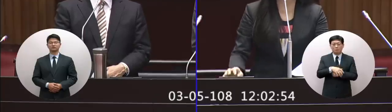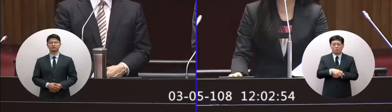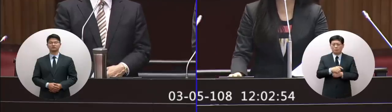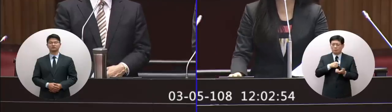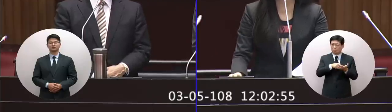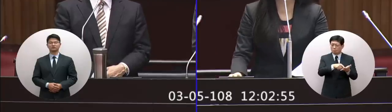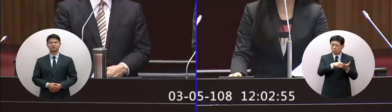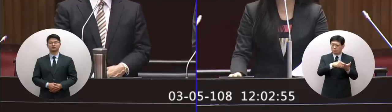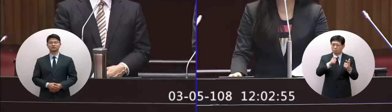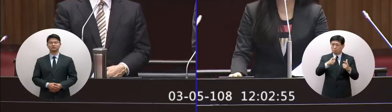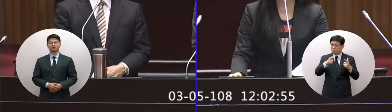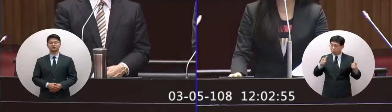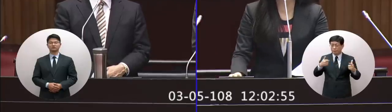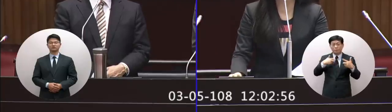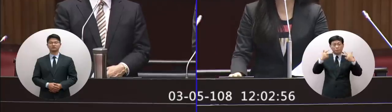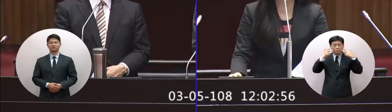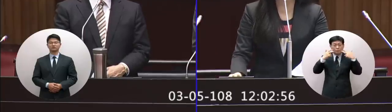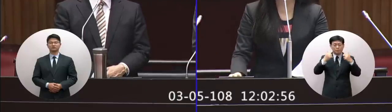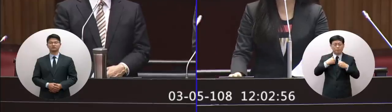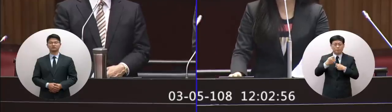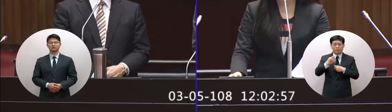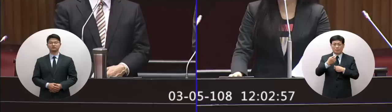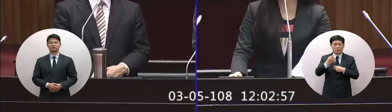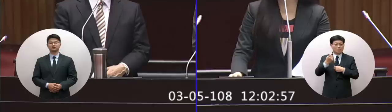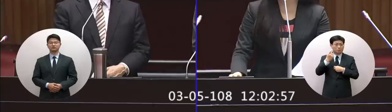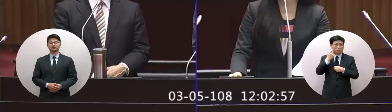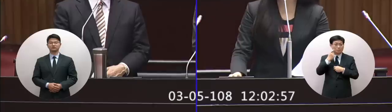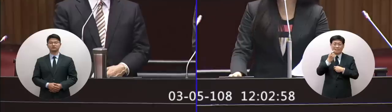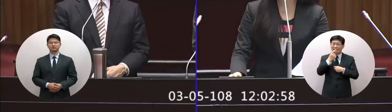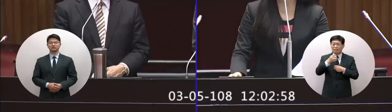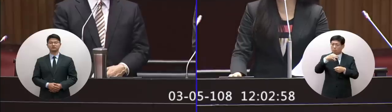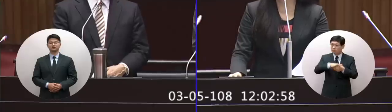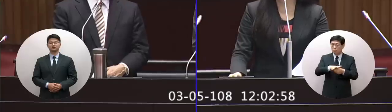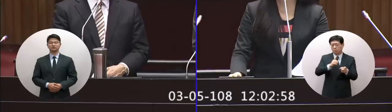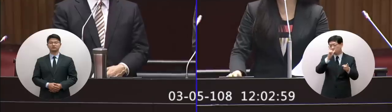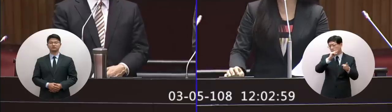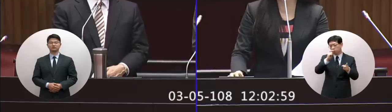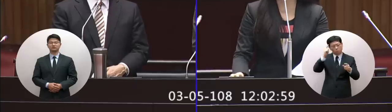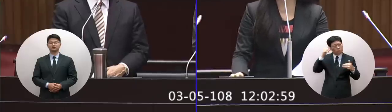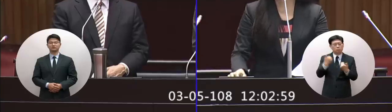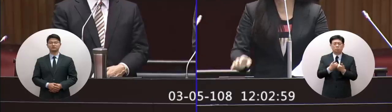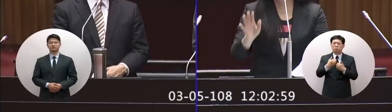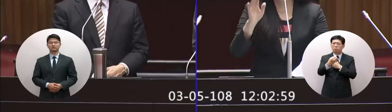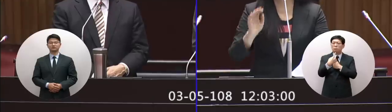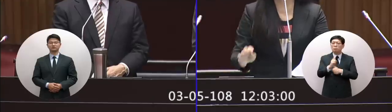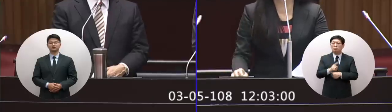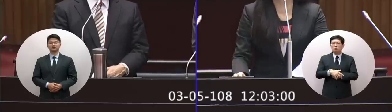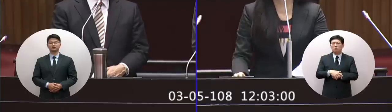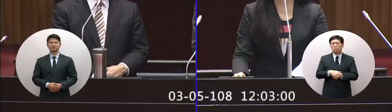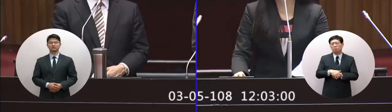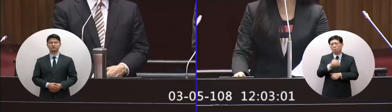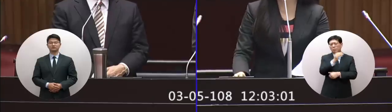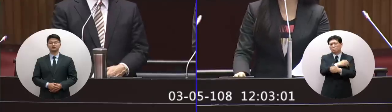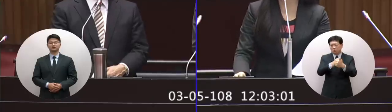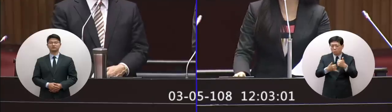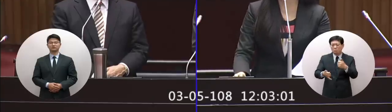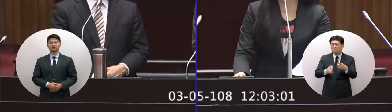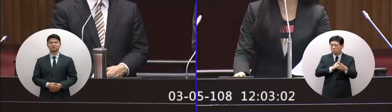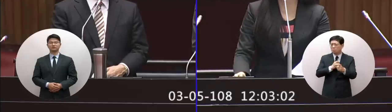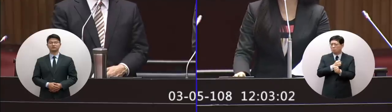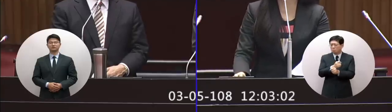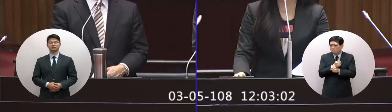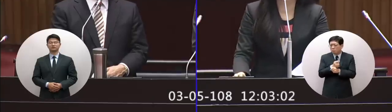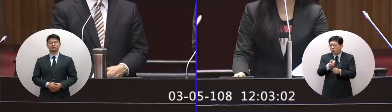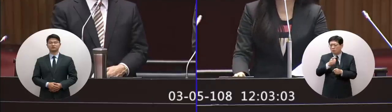要争取这个扩大原住民假牙的补助，卫福部他们都是反对，他都跟我讲说啊，陈委员，你们应该要注